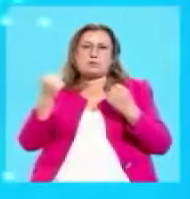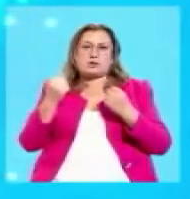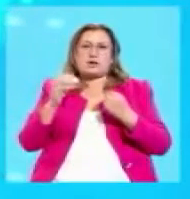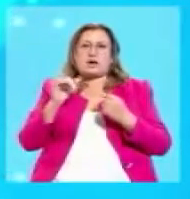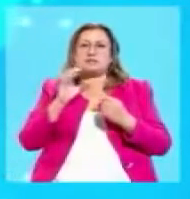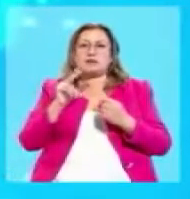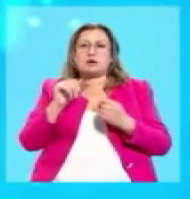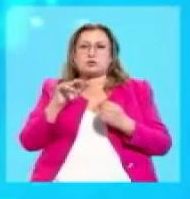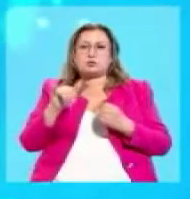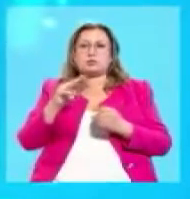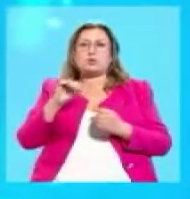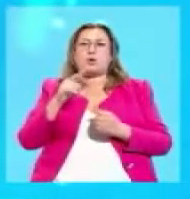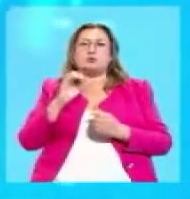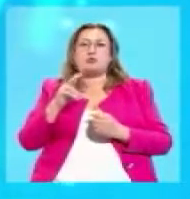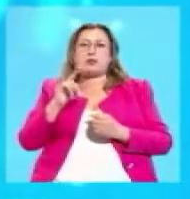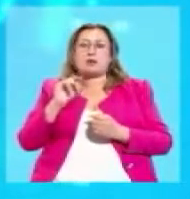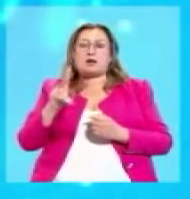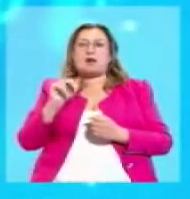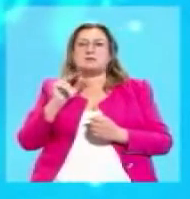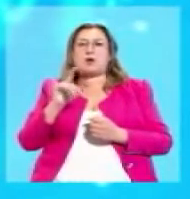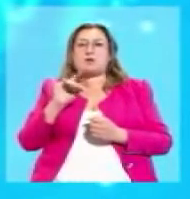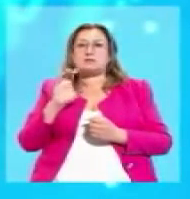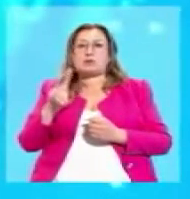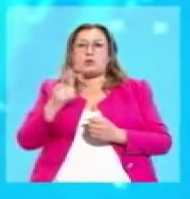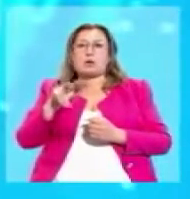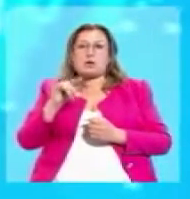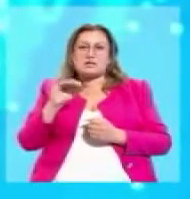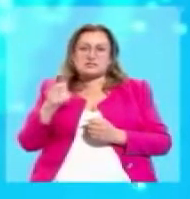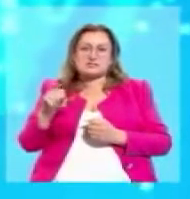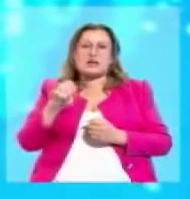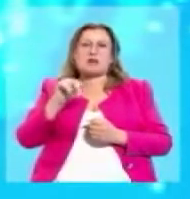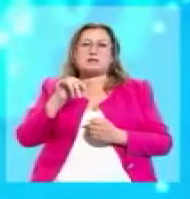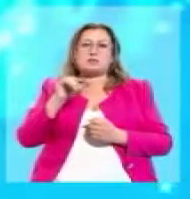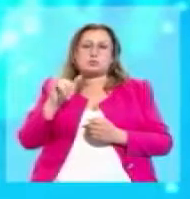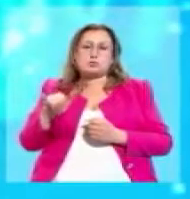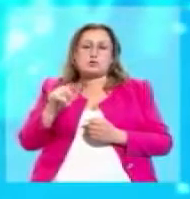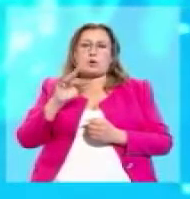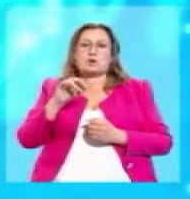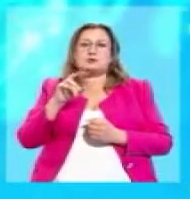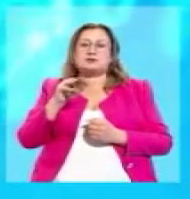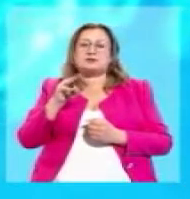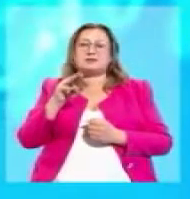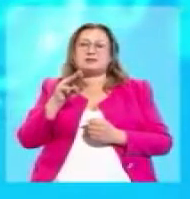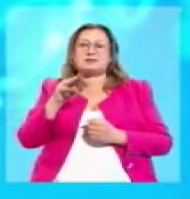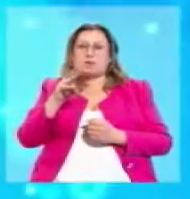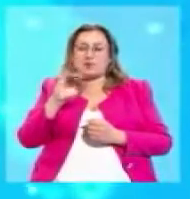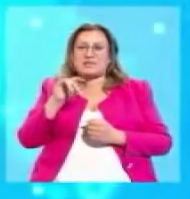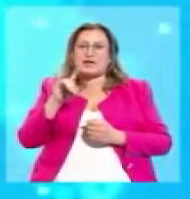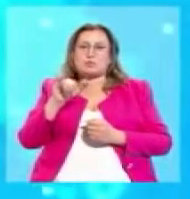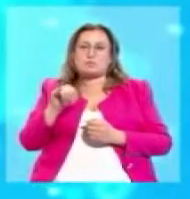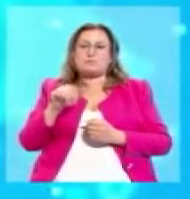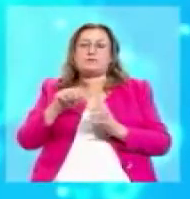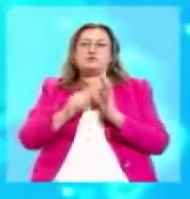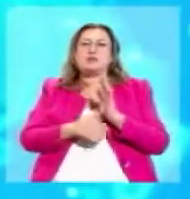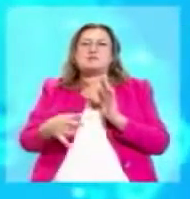– асык-ату, тогуз-кумалак, казак-куресы, кол-куресы, аркан-тарту и кой-кутеру. Приняло участие